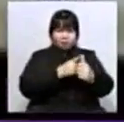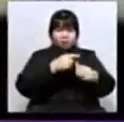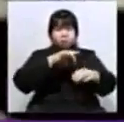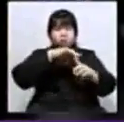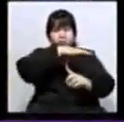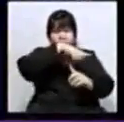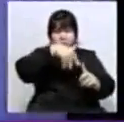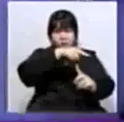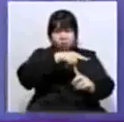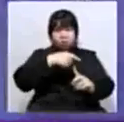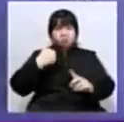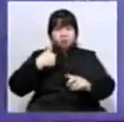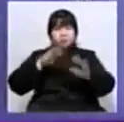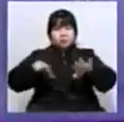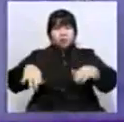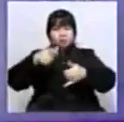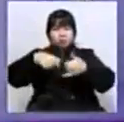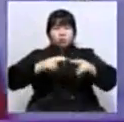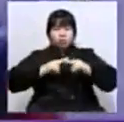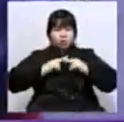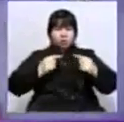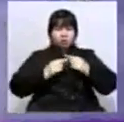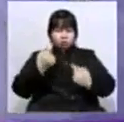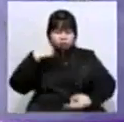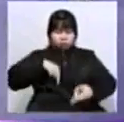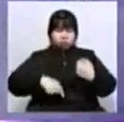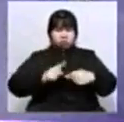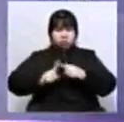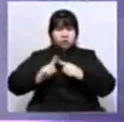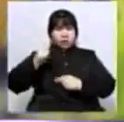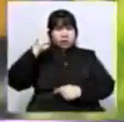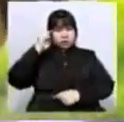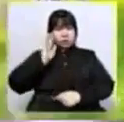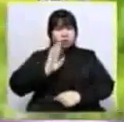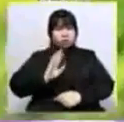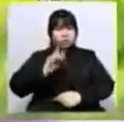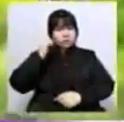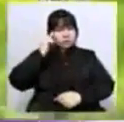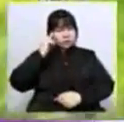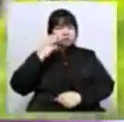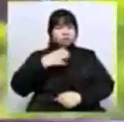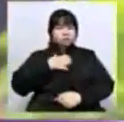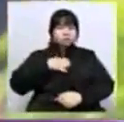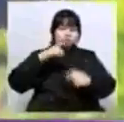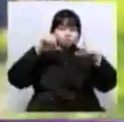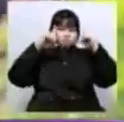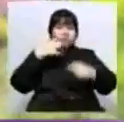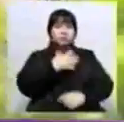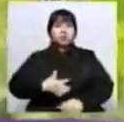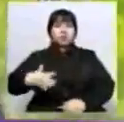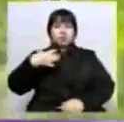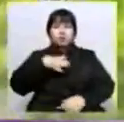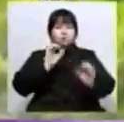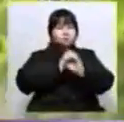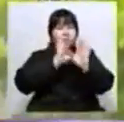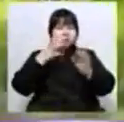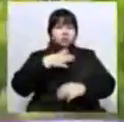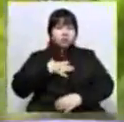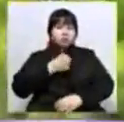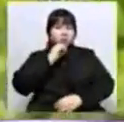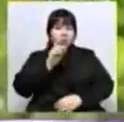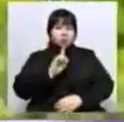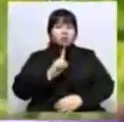เพราะวัยรุ่นเป็นช่วงที่มีการหลั่งของฮอร์โมนภายในร่างกายค่อนข้างสูงทำให้เกิดการแสดงออกทางอารมณ์ที่ค่อนข้างชัดเจนคึ